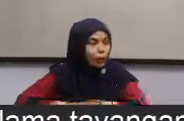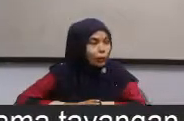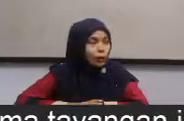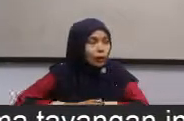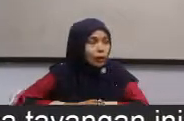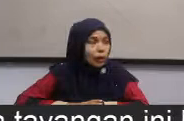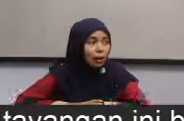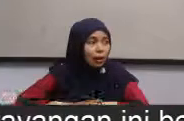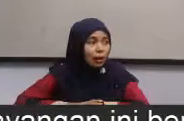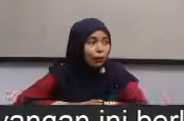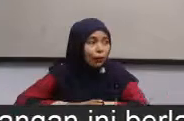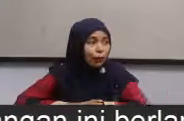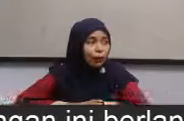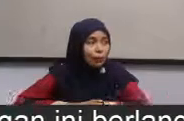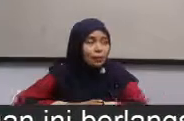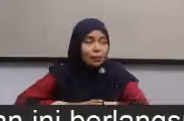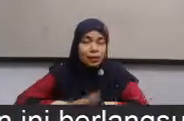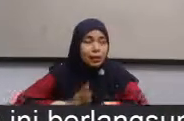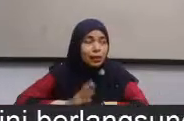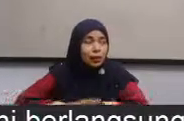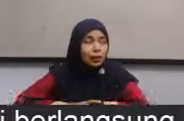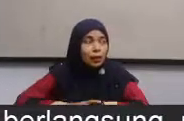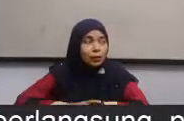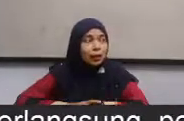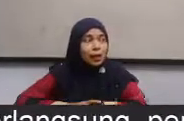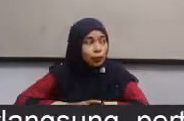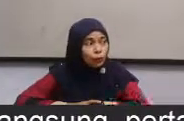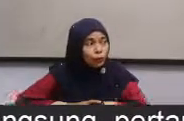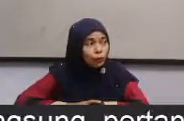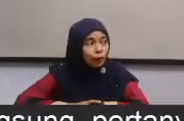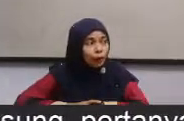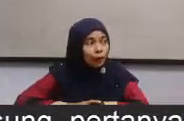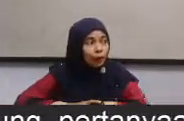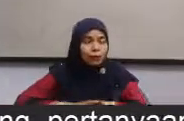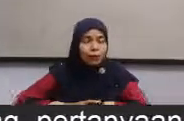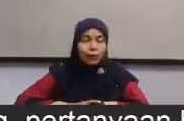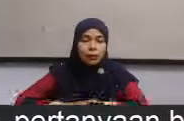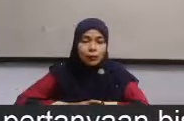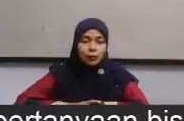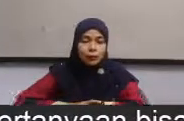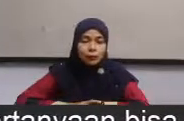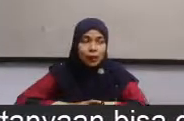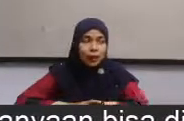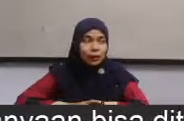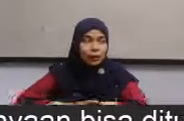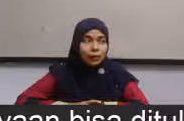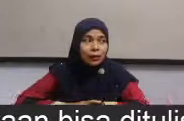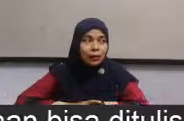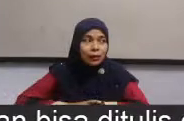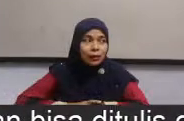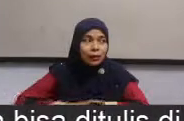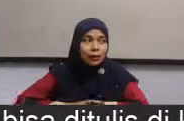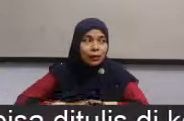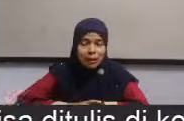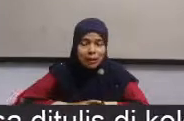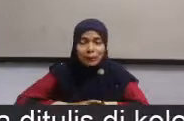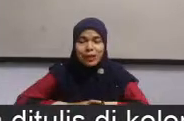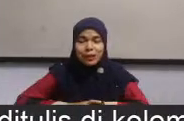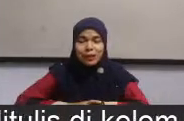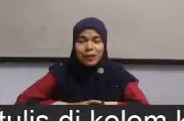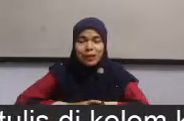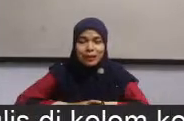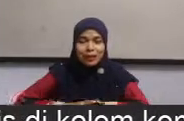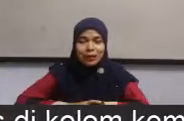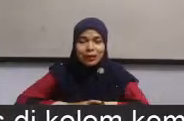bukan itu dari negara induk jadi kita juga harus tahu ya Jangan cuma diam